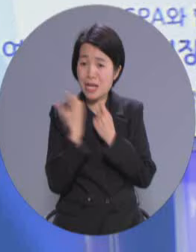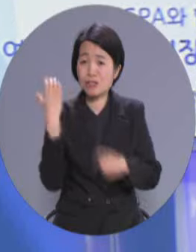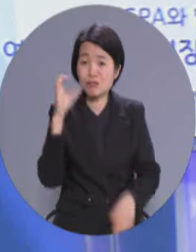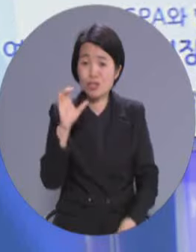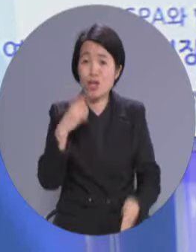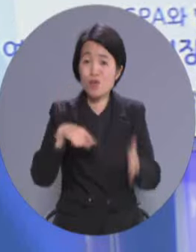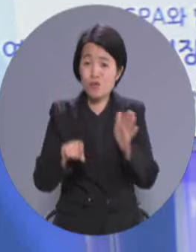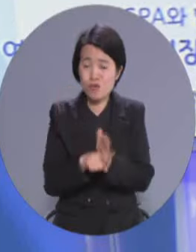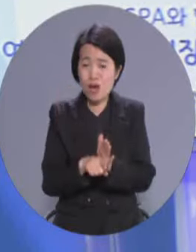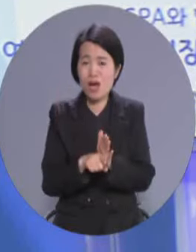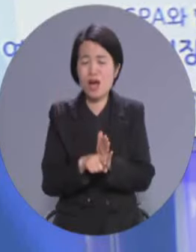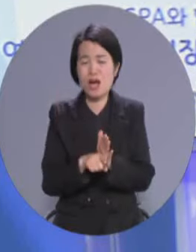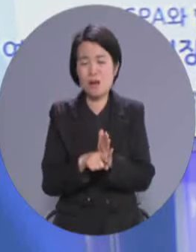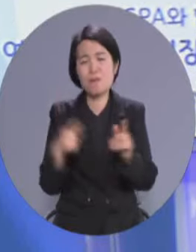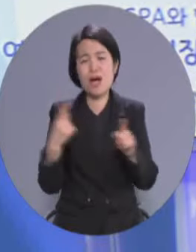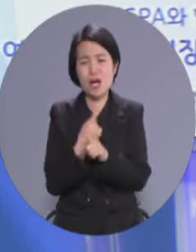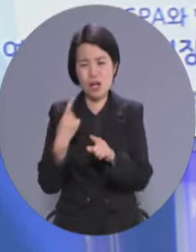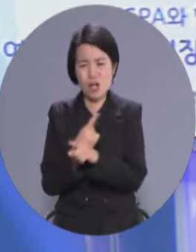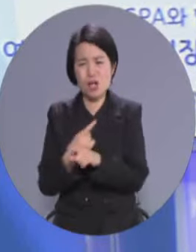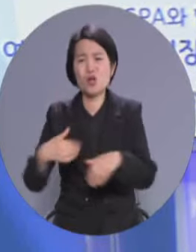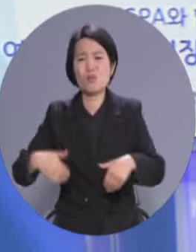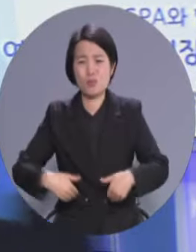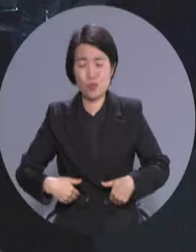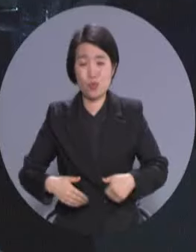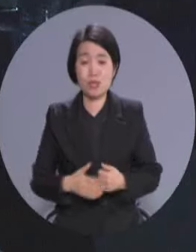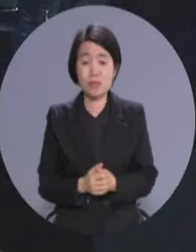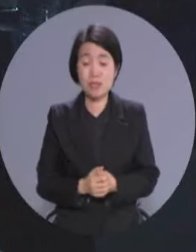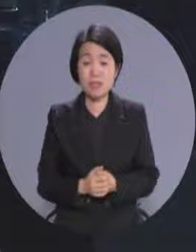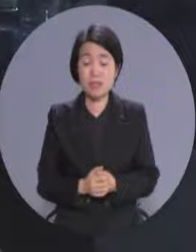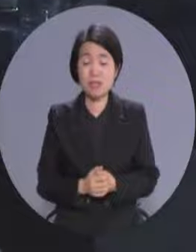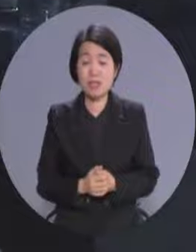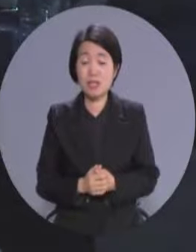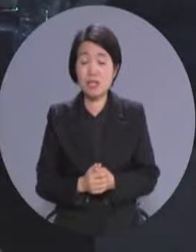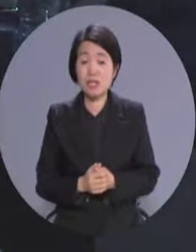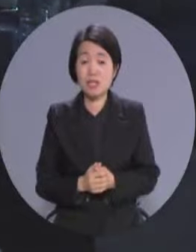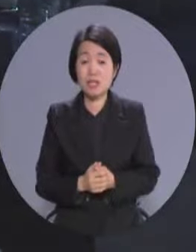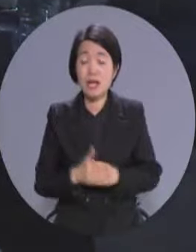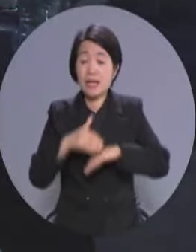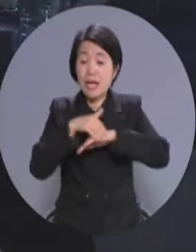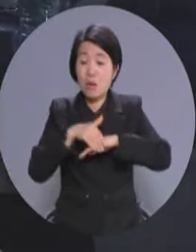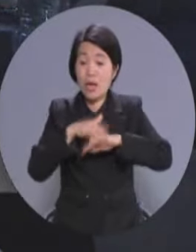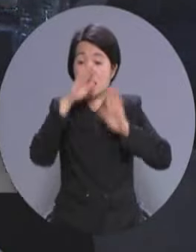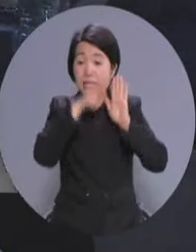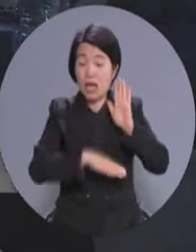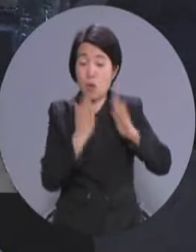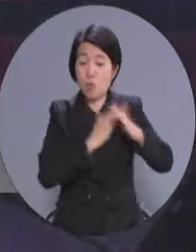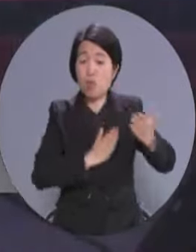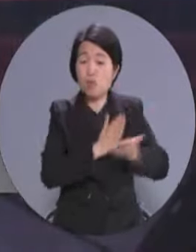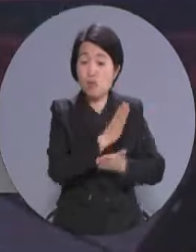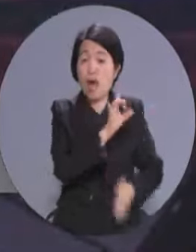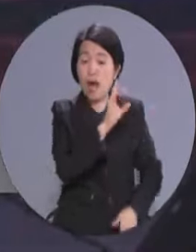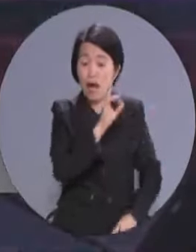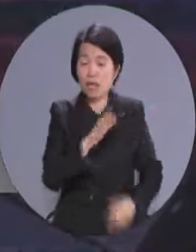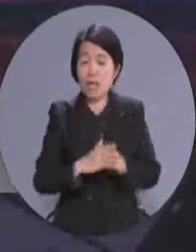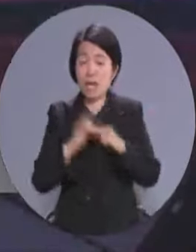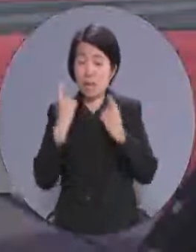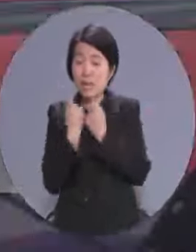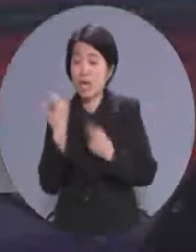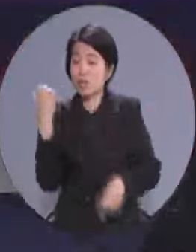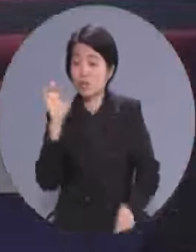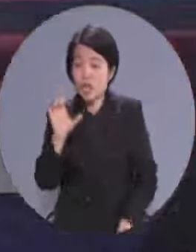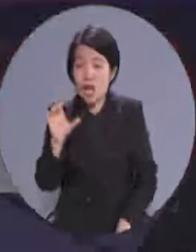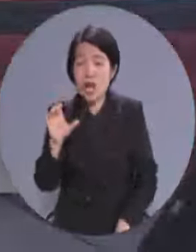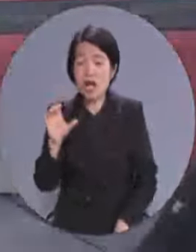위해 변화가 필요하다는 지적은 여전합니다. 지금까지 공공 부문이 수립한 계획을 가지고 민간 투자를